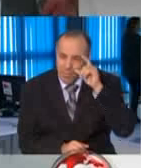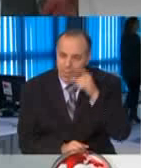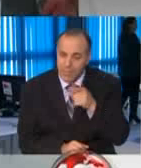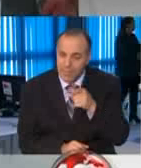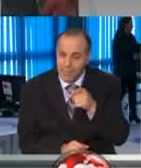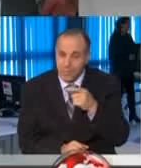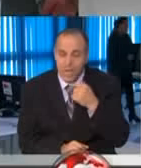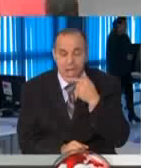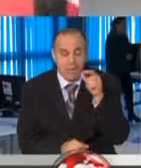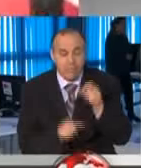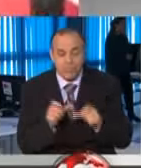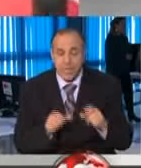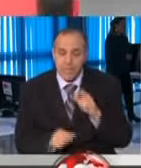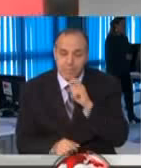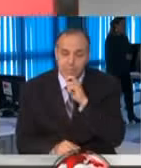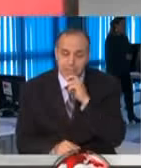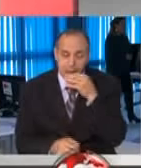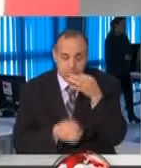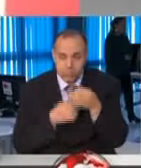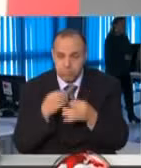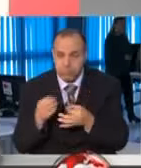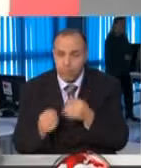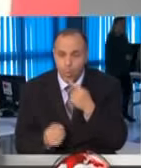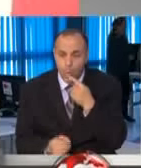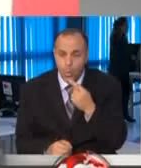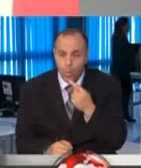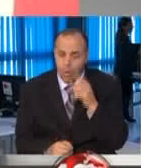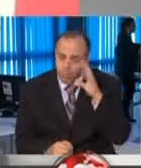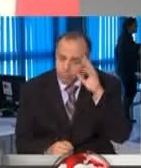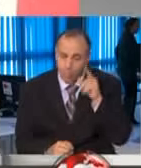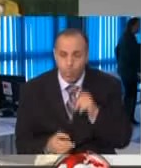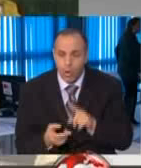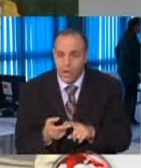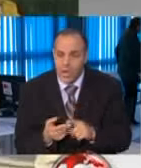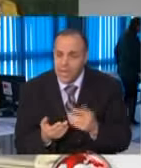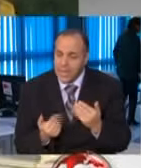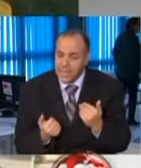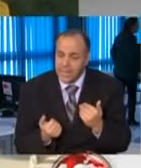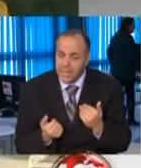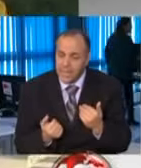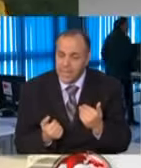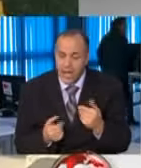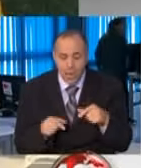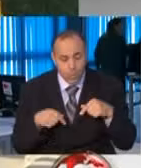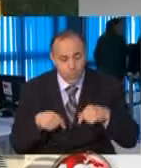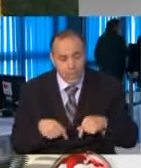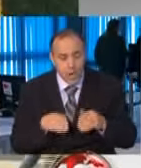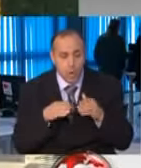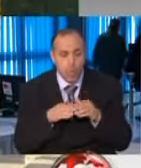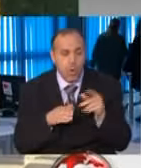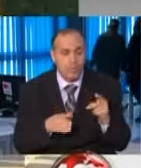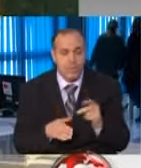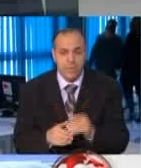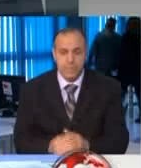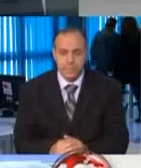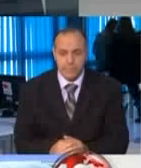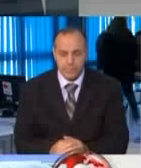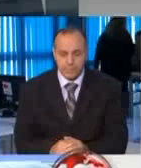إلا أن الأهالي ما زالوا معبرين عن امتعاضهم واحتجاجهم في انتظار أن تحقق الحكومة مطالبهم.